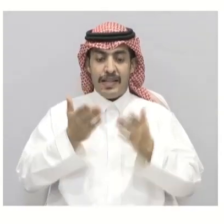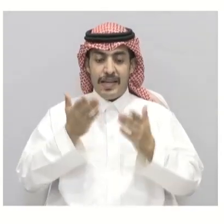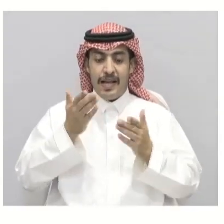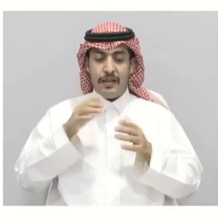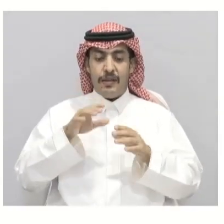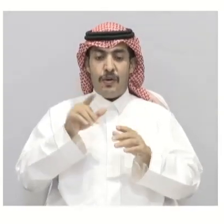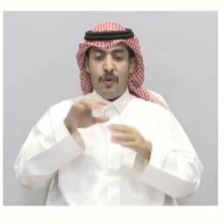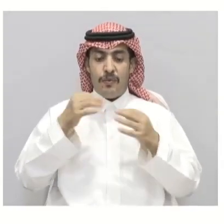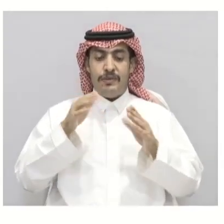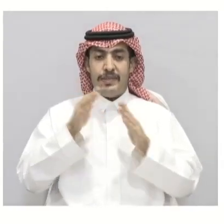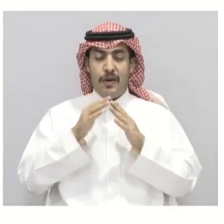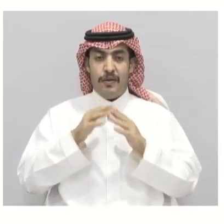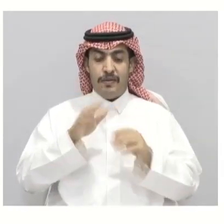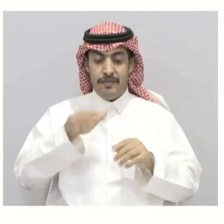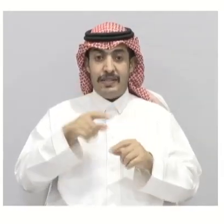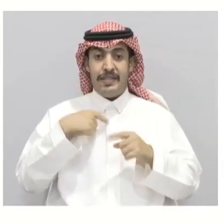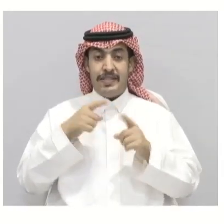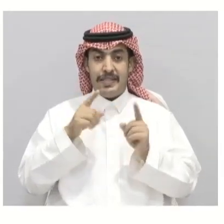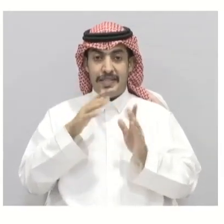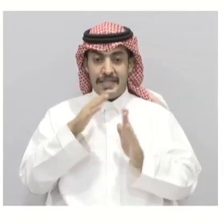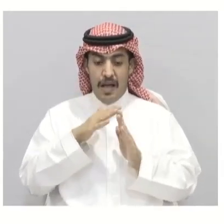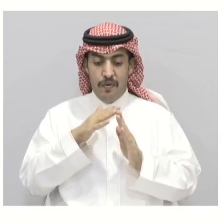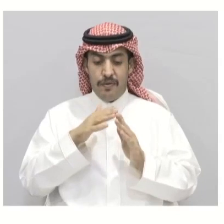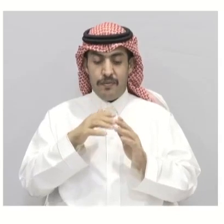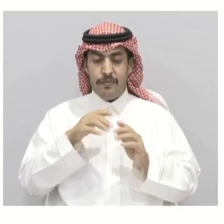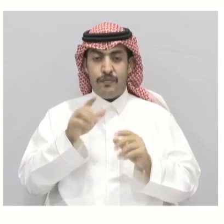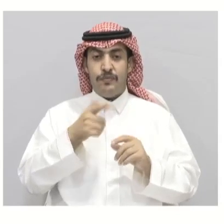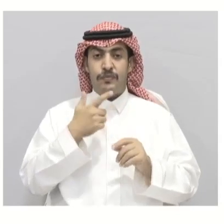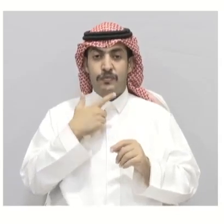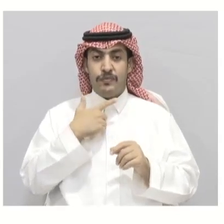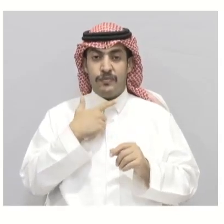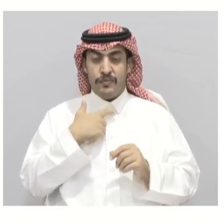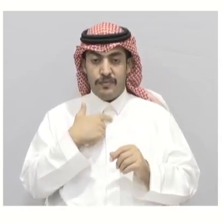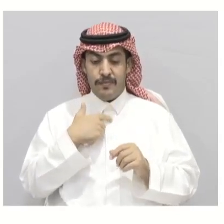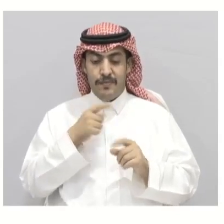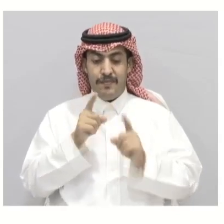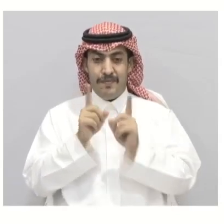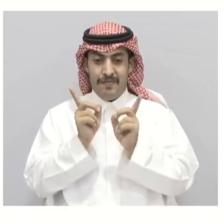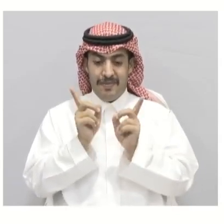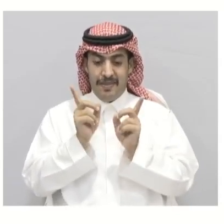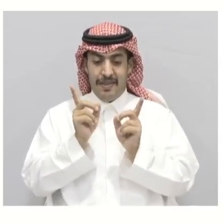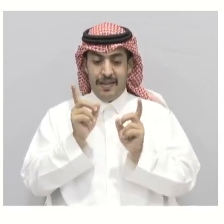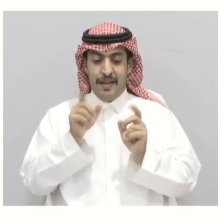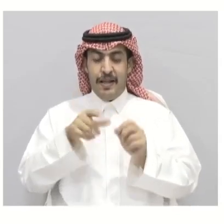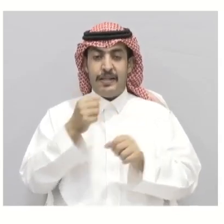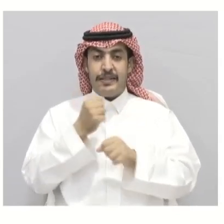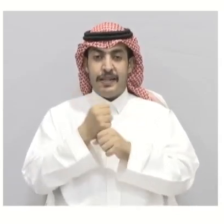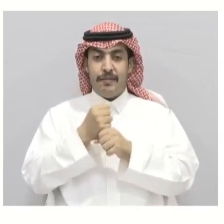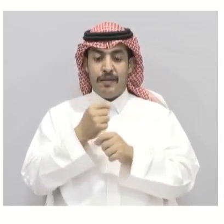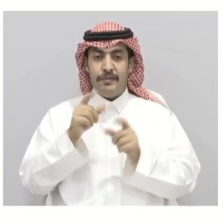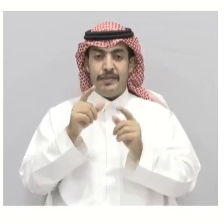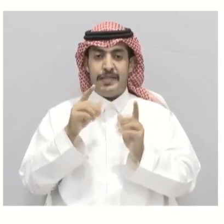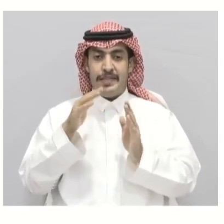يوجد لدي اعزائي زاويه هنا ويريد مني ان اقيسها باستعمال